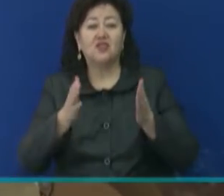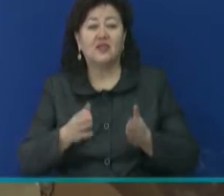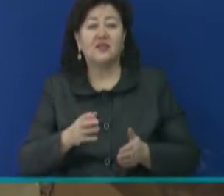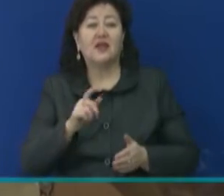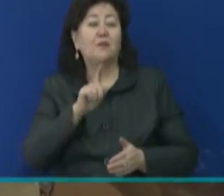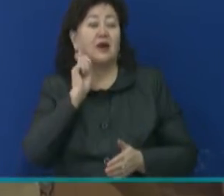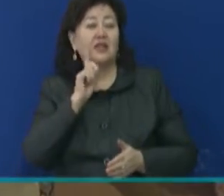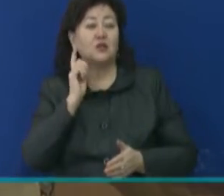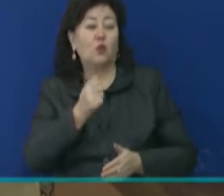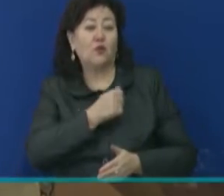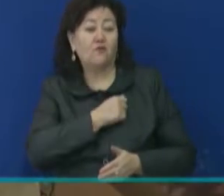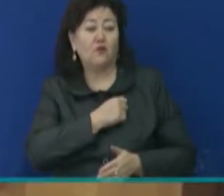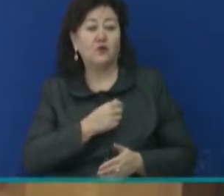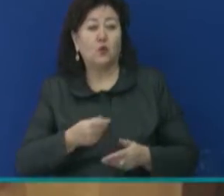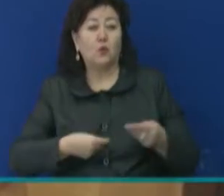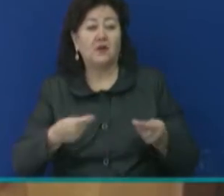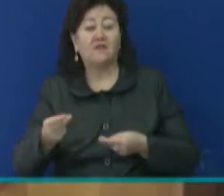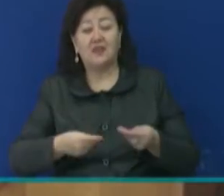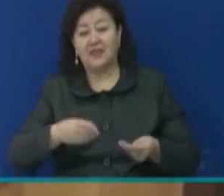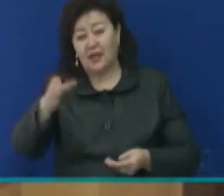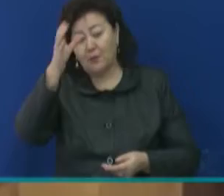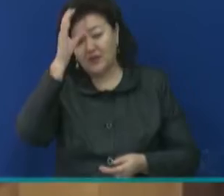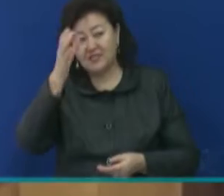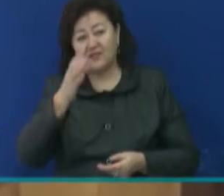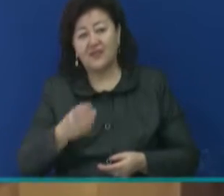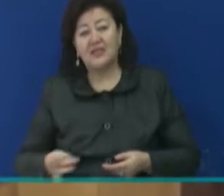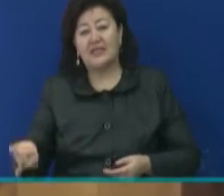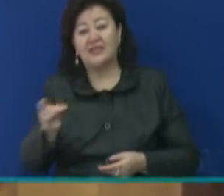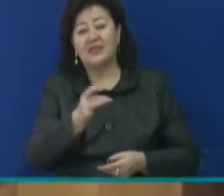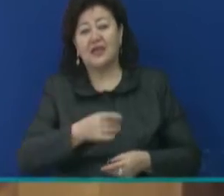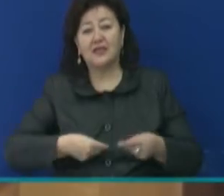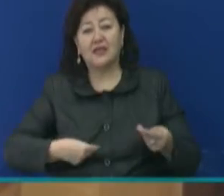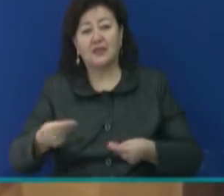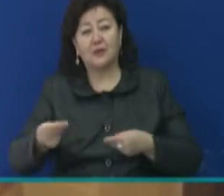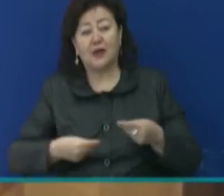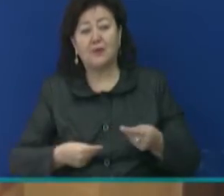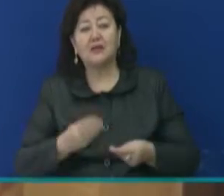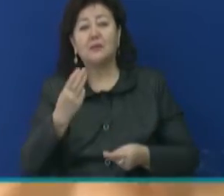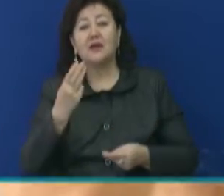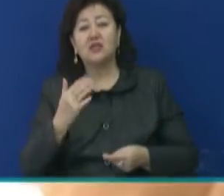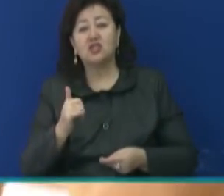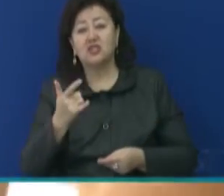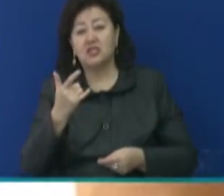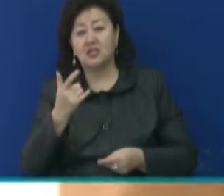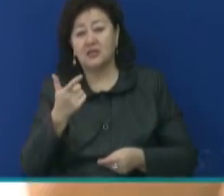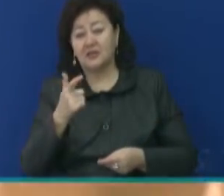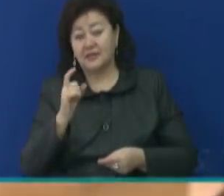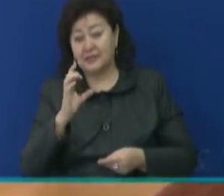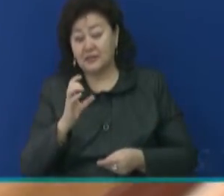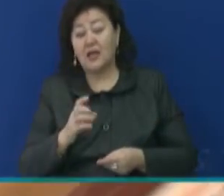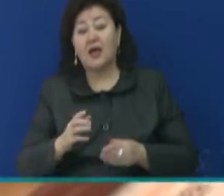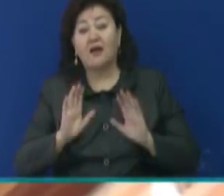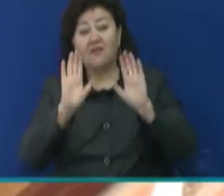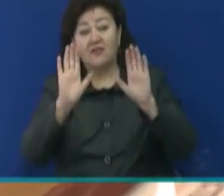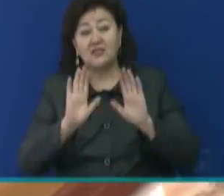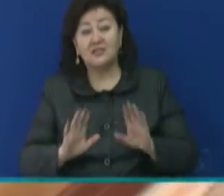знаменательной даты Управления образования области Абай и региональным командованием ширгыз была организована выставка Отан